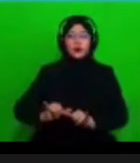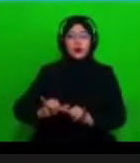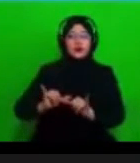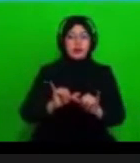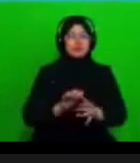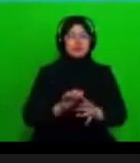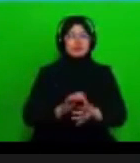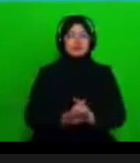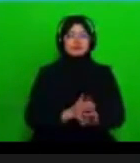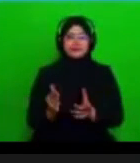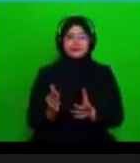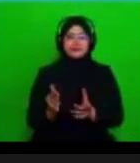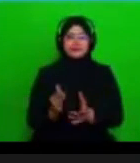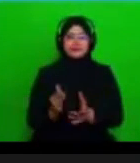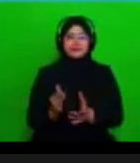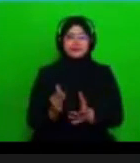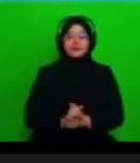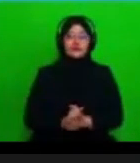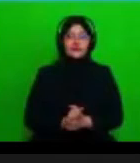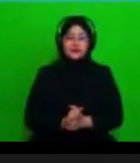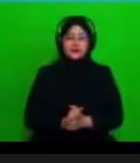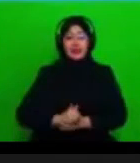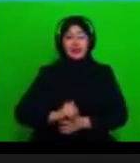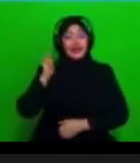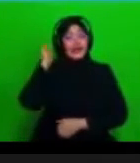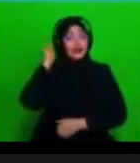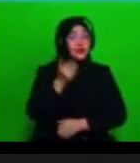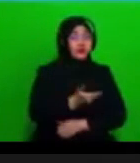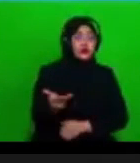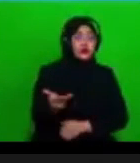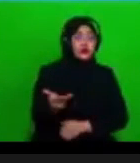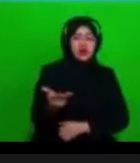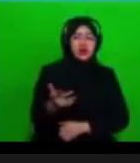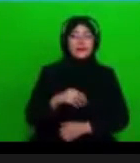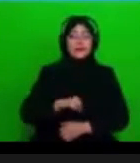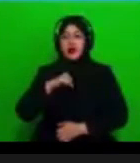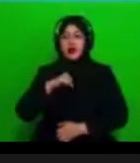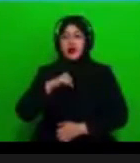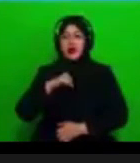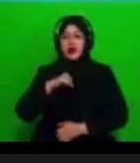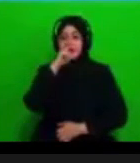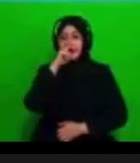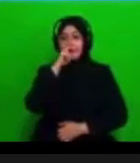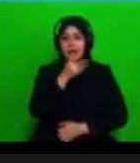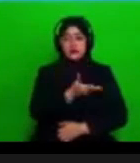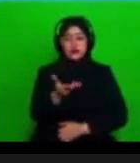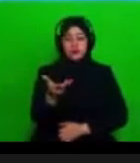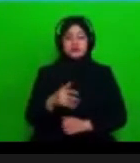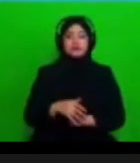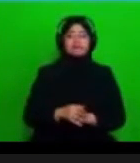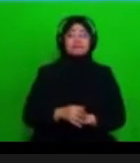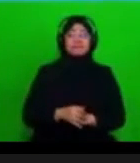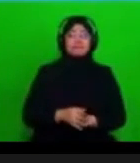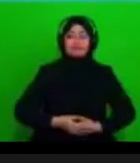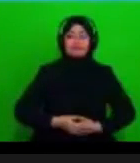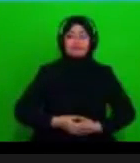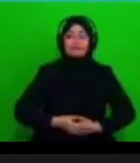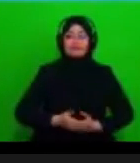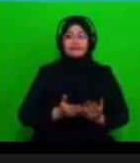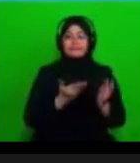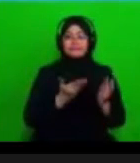bersama. Slide berikutnya. Nah, ibu-ibu yang saya banggakan dan bapak-bapak semuanya, ini